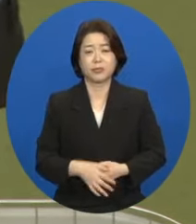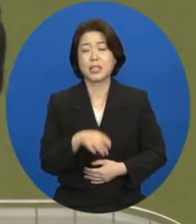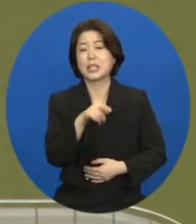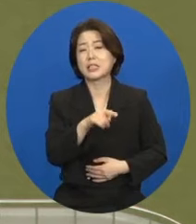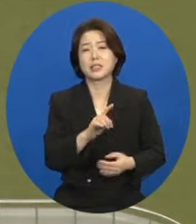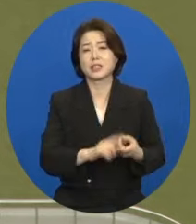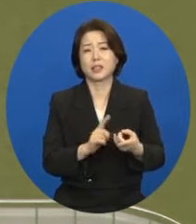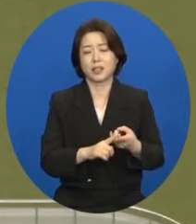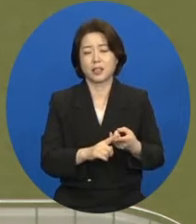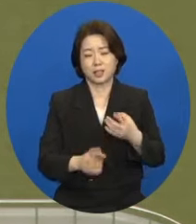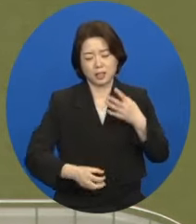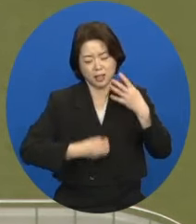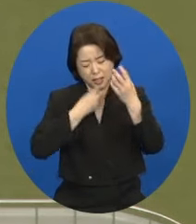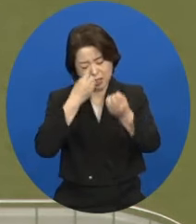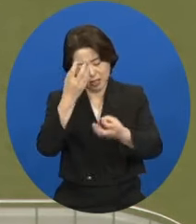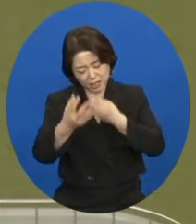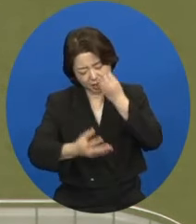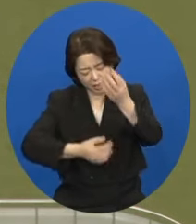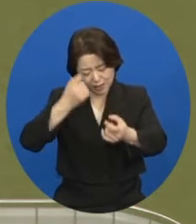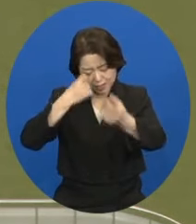그것이 쏟아져 나오는 거예요.